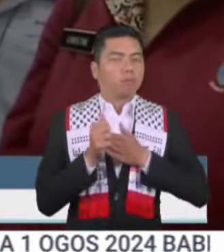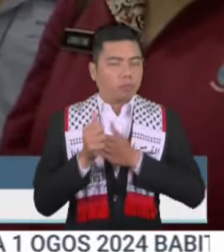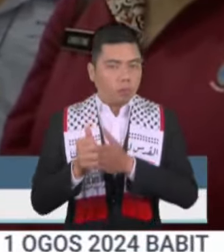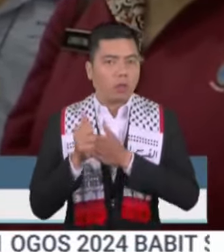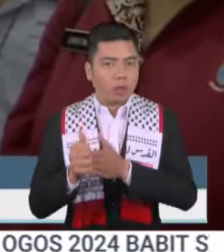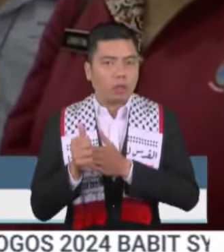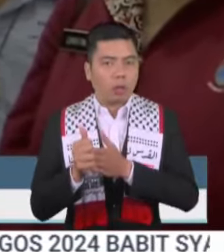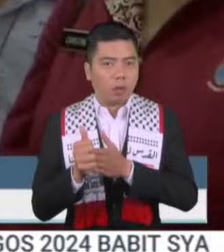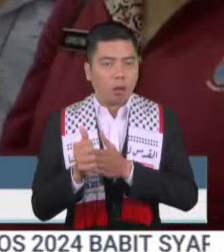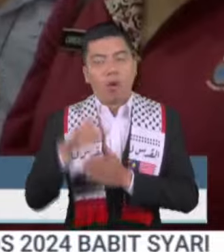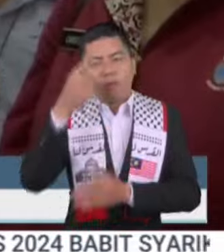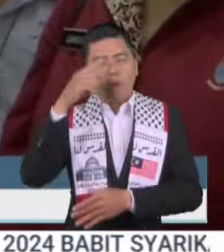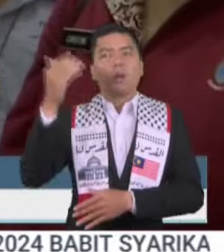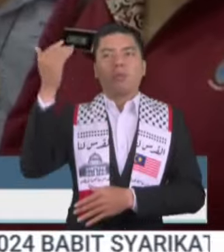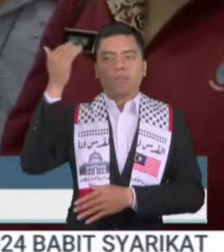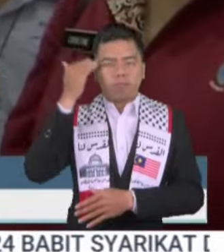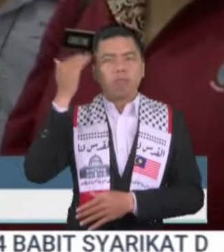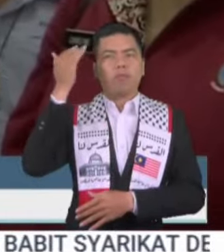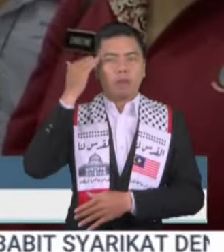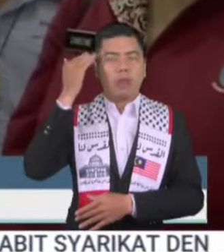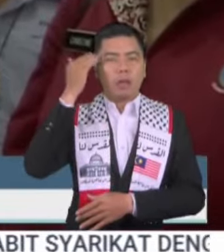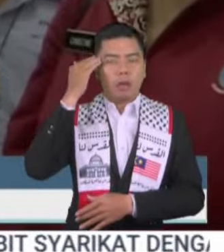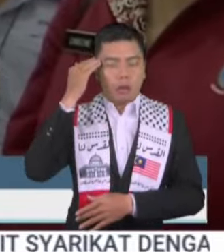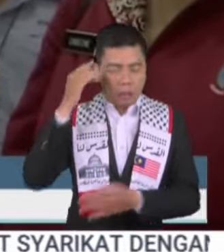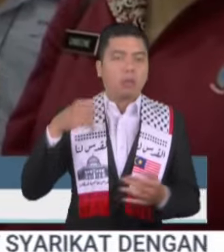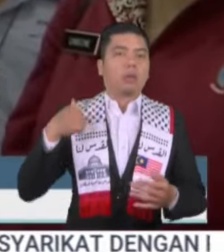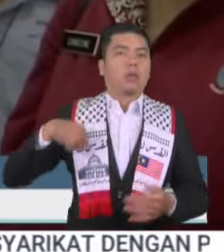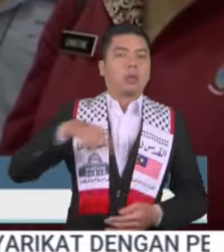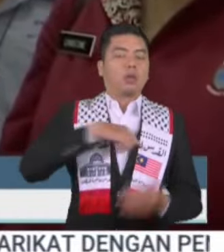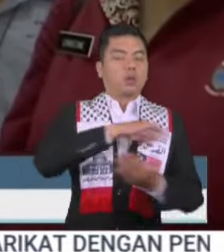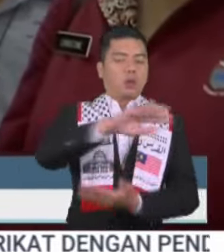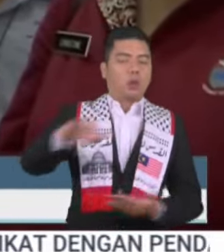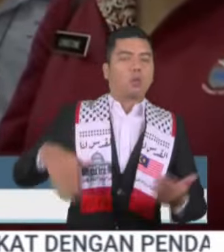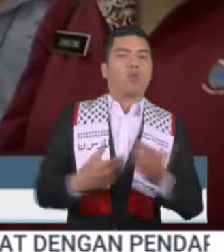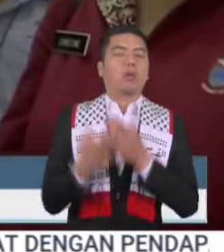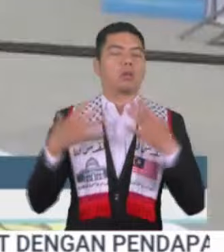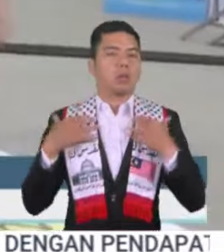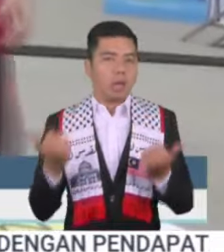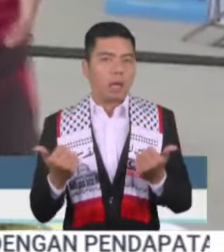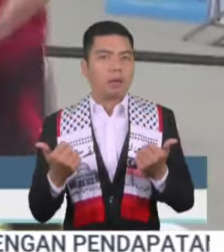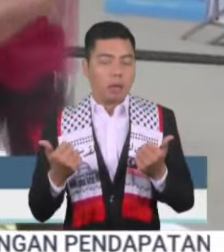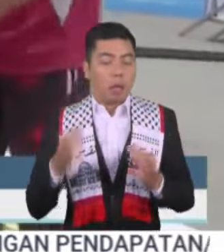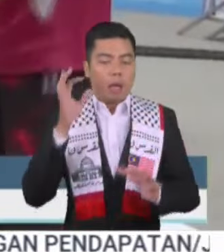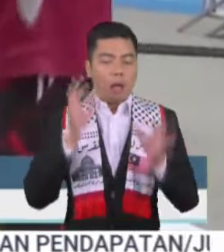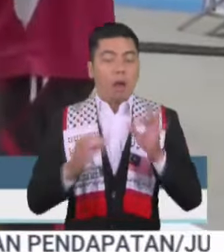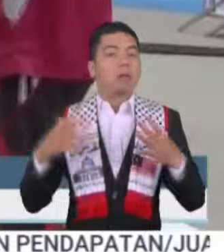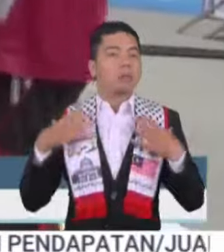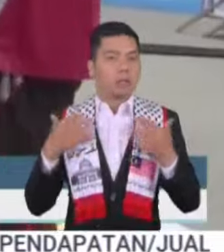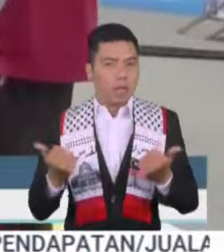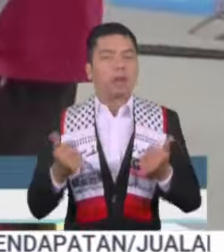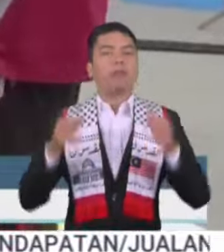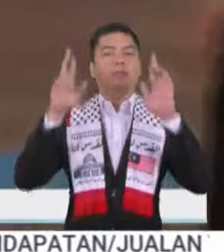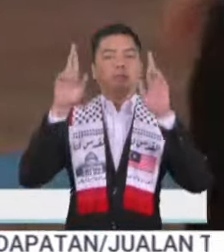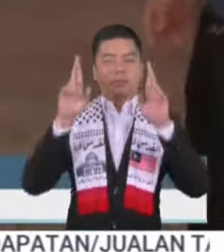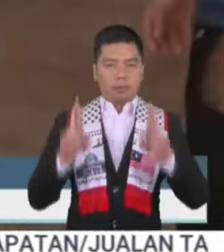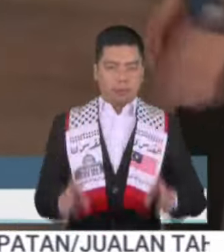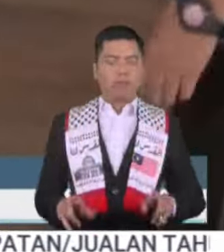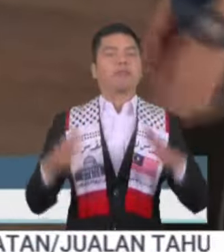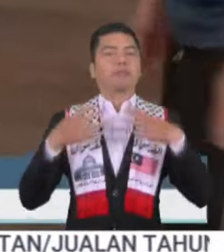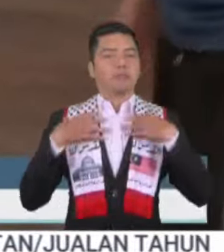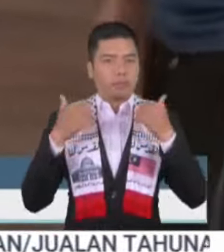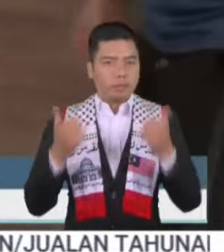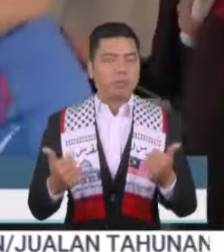yang perlu tahu kita semua sihat jadi apabila kita sihat rakyat pun